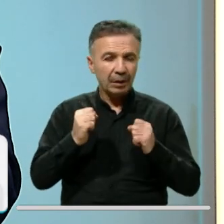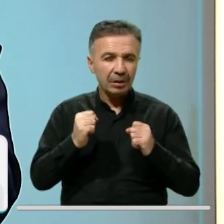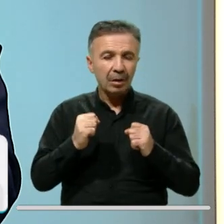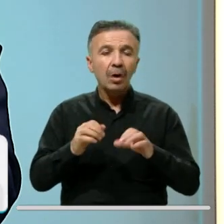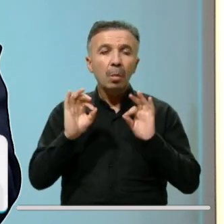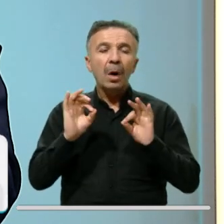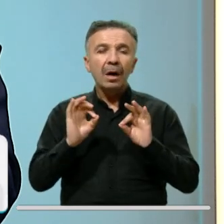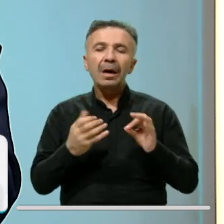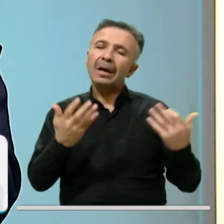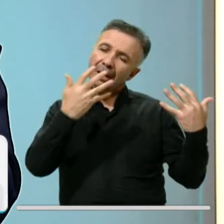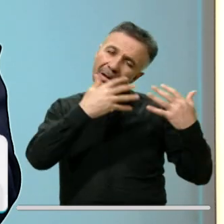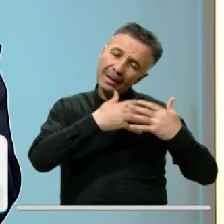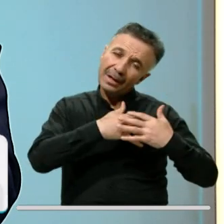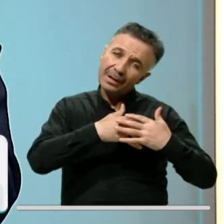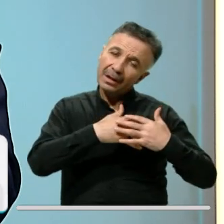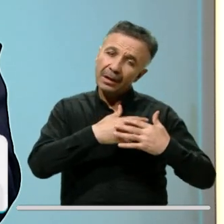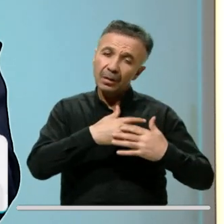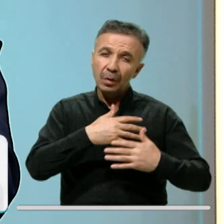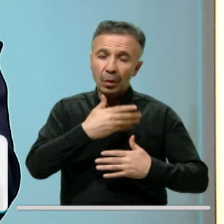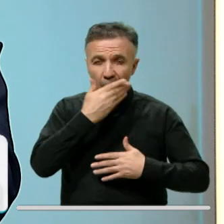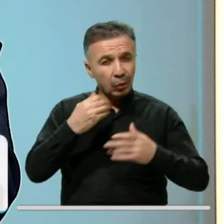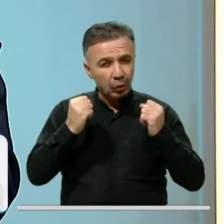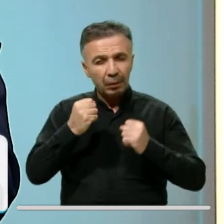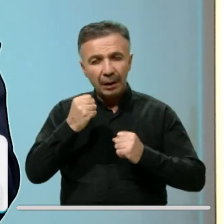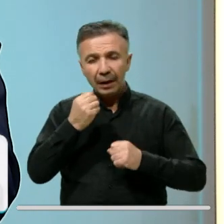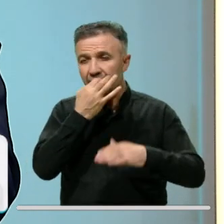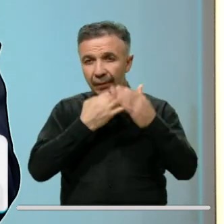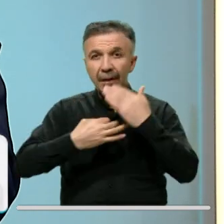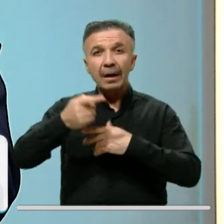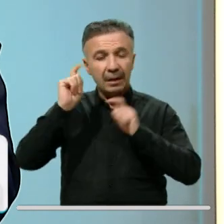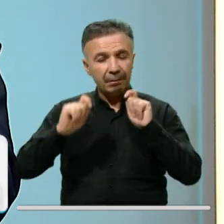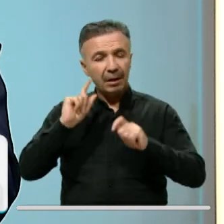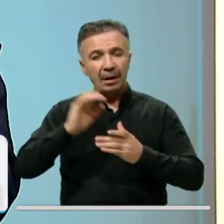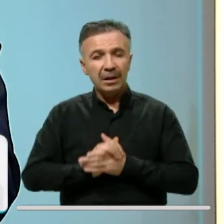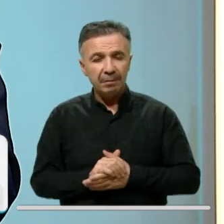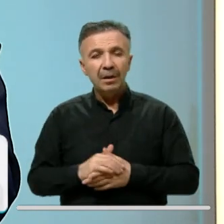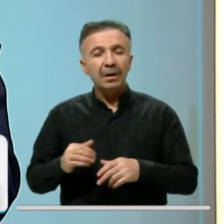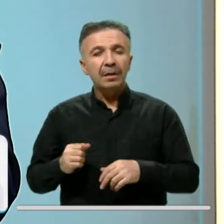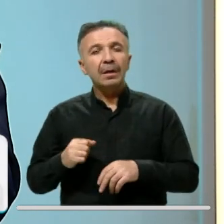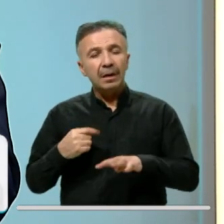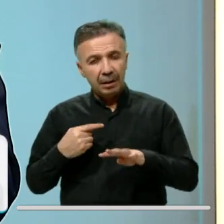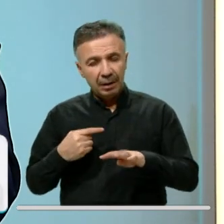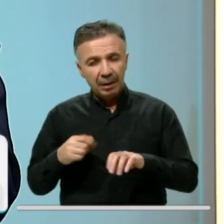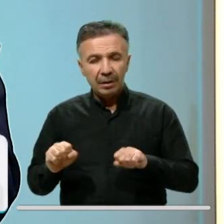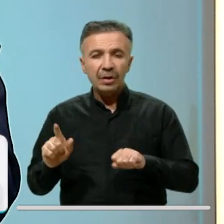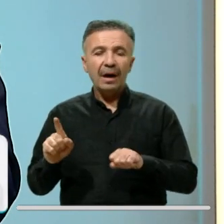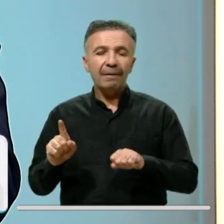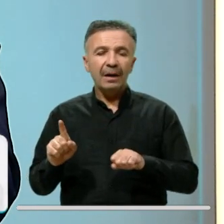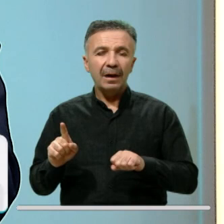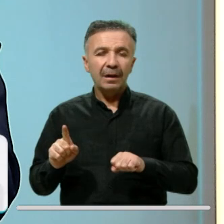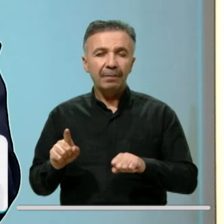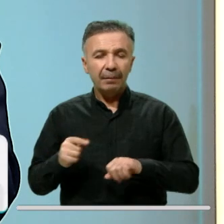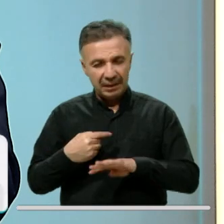geceliğin niyet etmek gerekir. Şafilere göre ise nafile oruçları dışındaki bütün